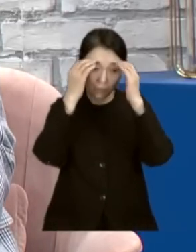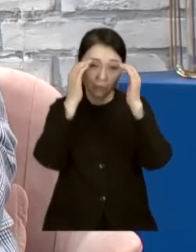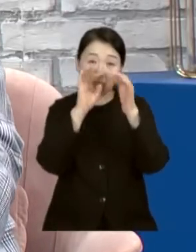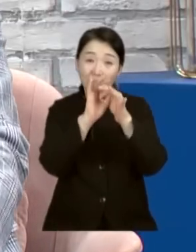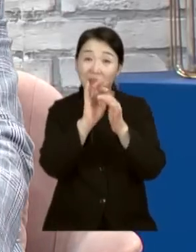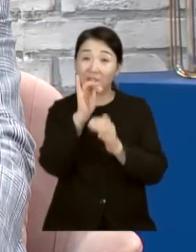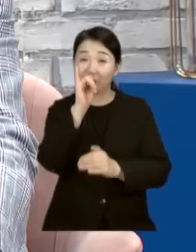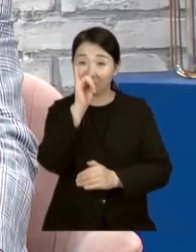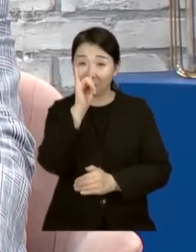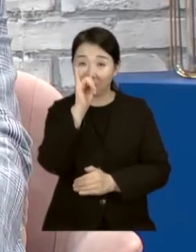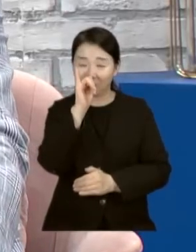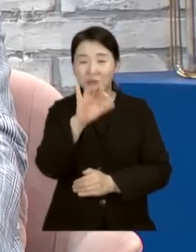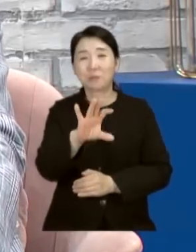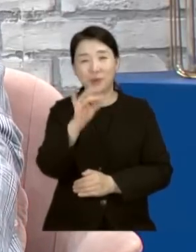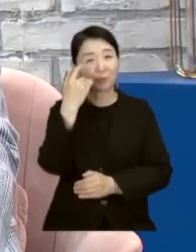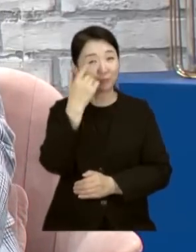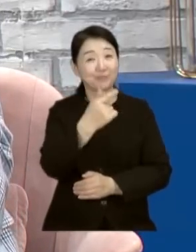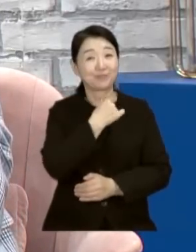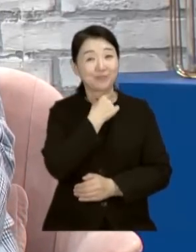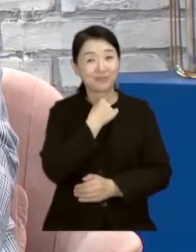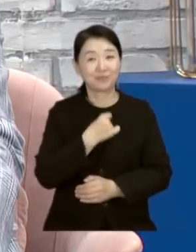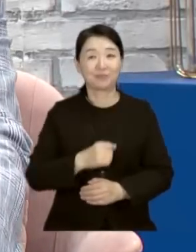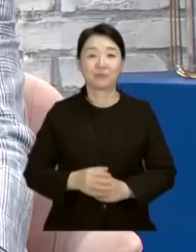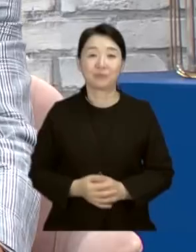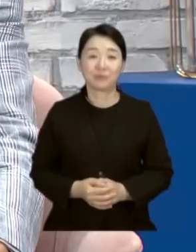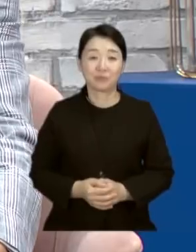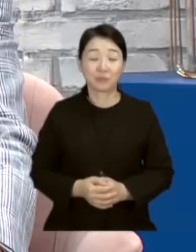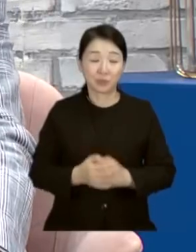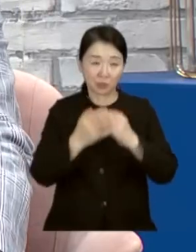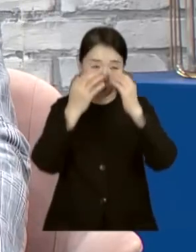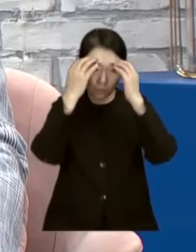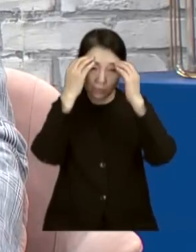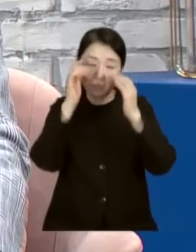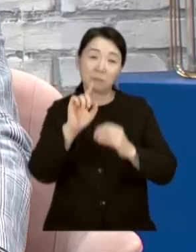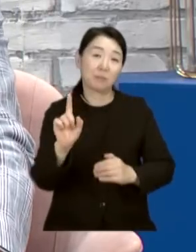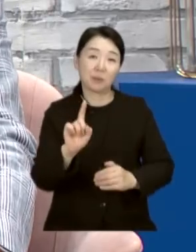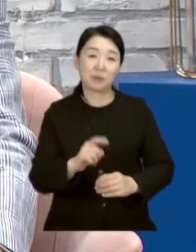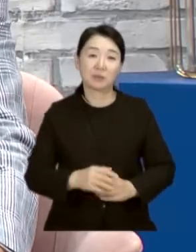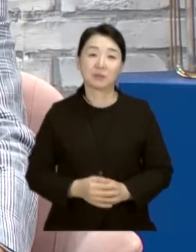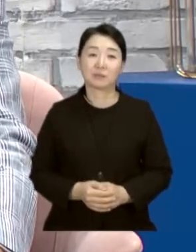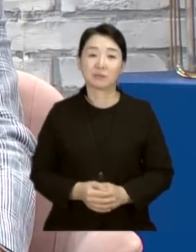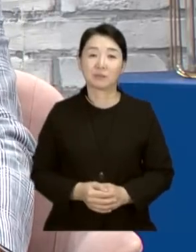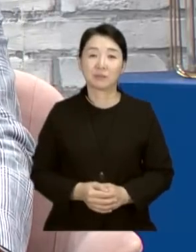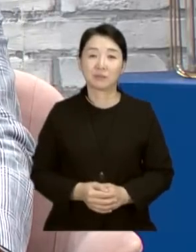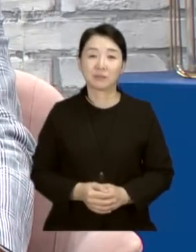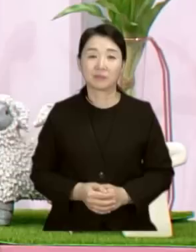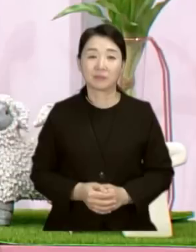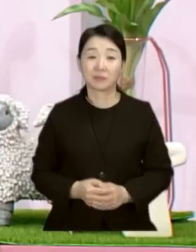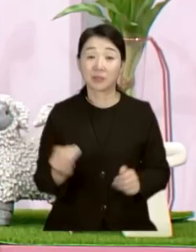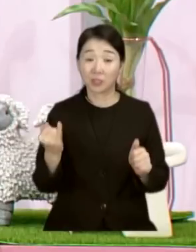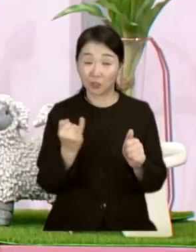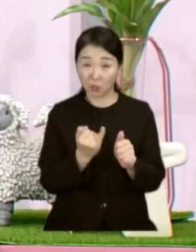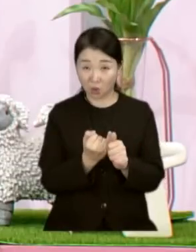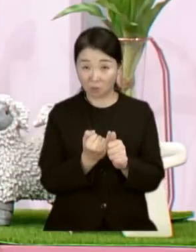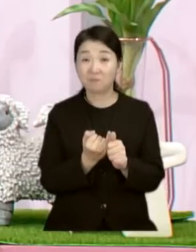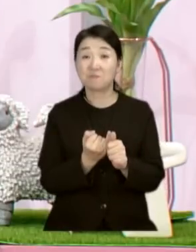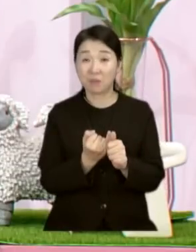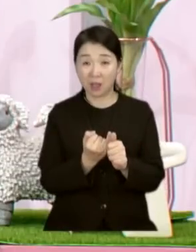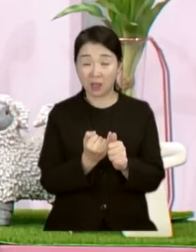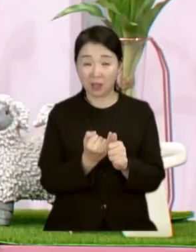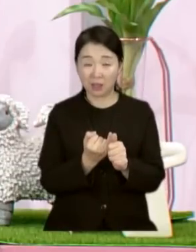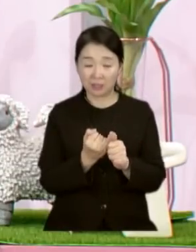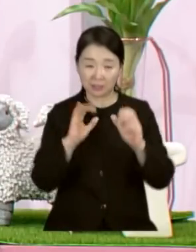얘기가 네. 나왔으니까 그 얘기를 좀 먼저 물을게요. 네네. 어떤 고난이 있었어요? 이제 결혼하고